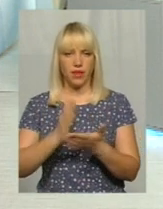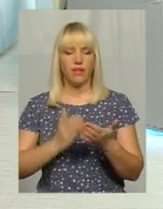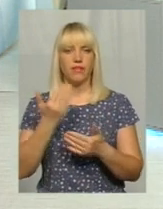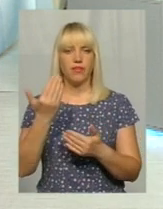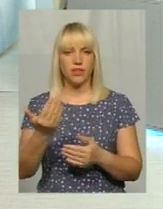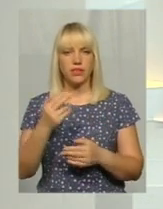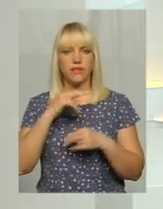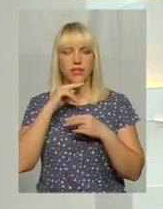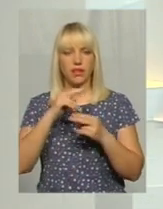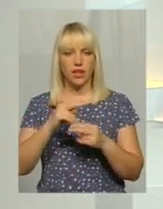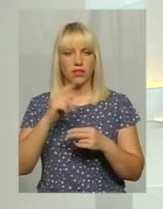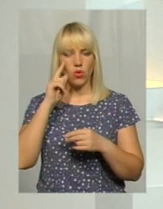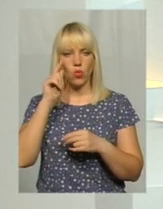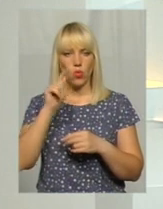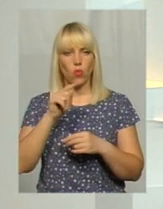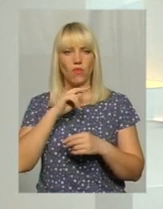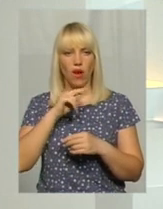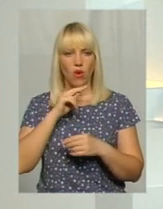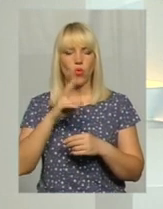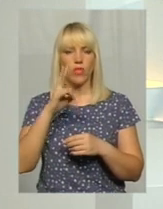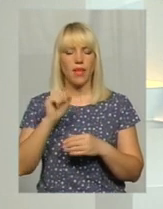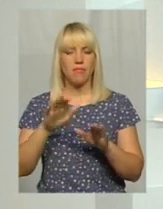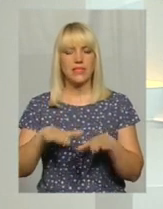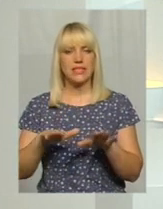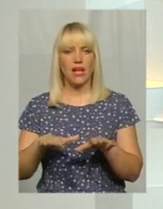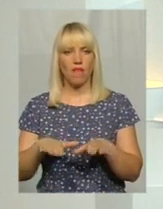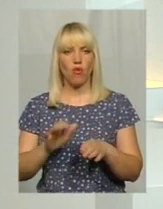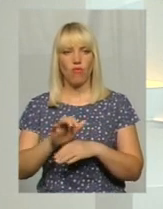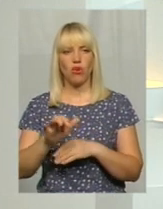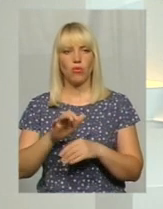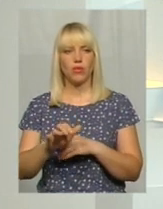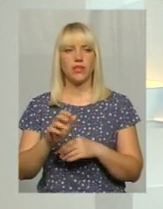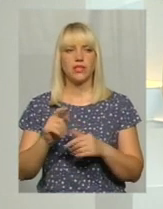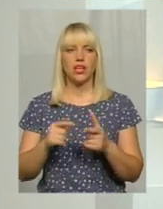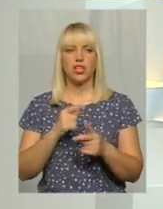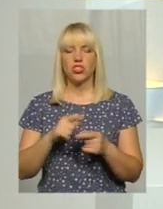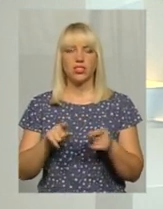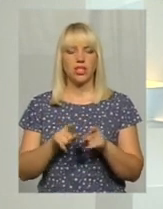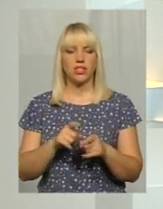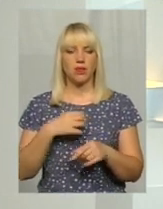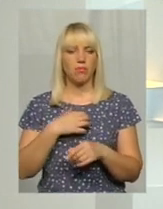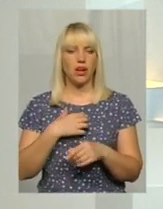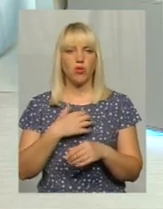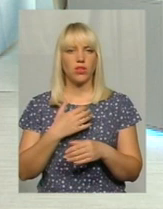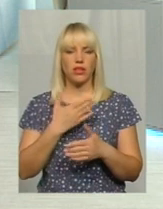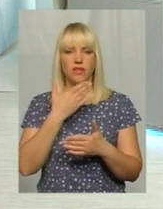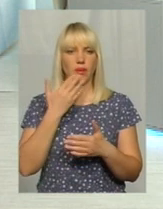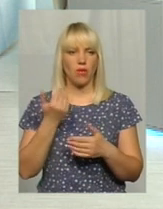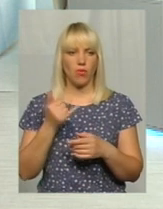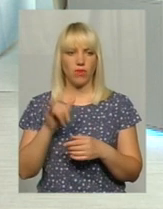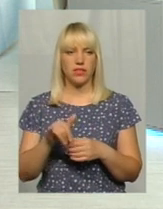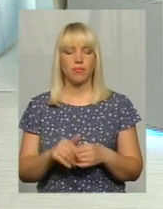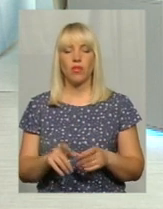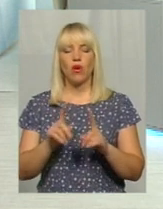звертаєте увагу все ж таки більше на місцевого виробника, як обласне управління, чи таких пріоритетів немає у вас? Ви знаєте,